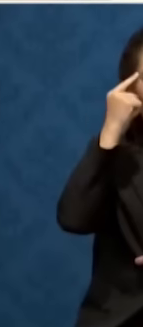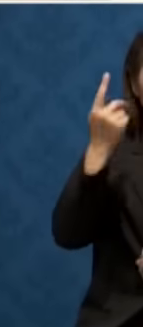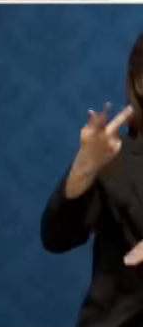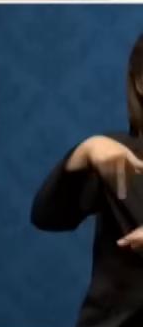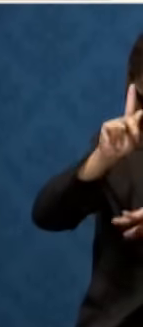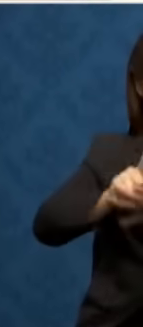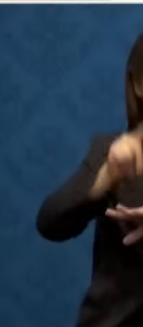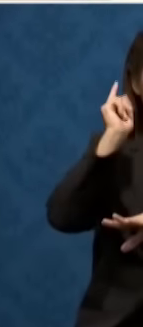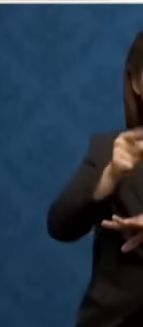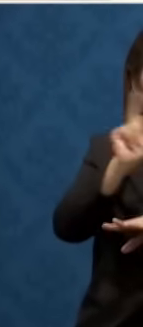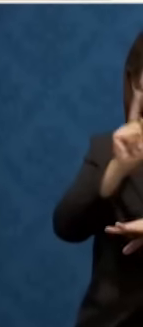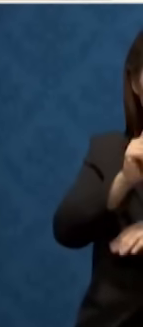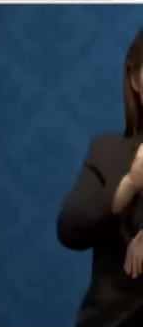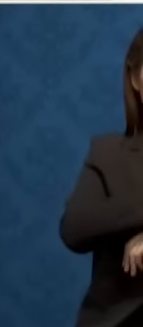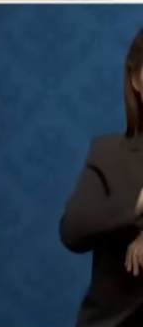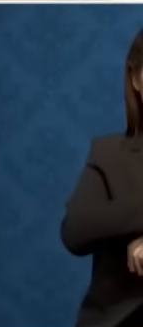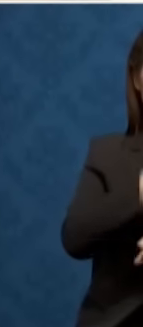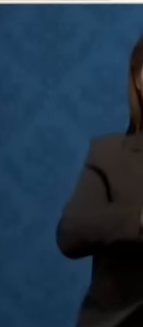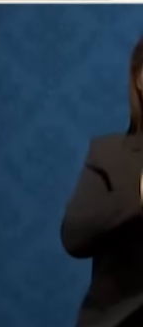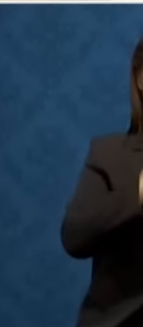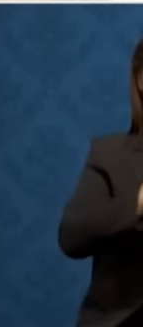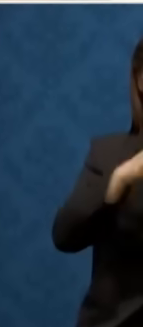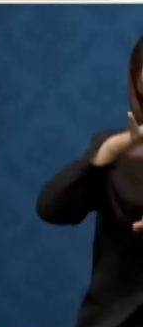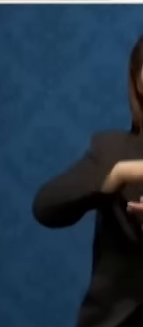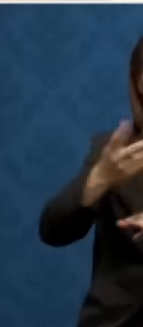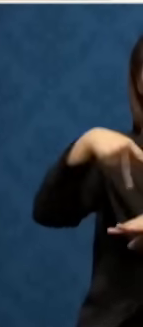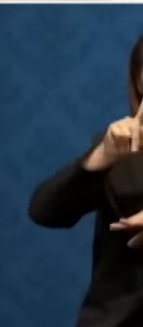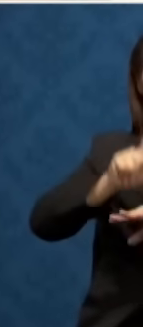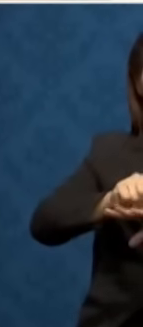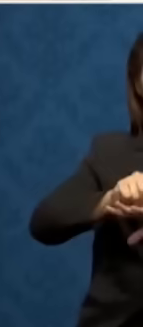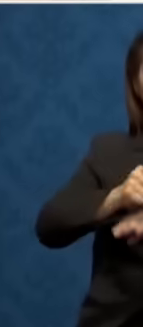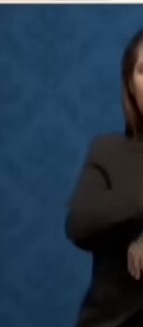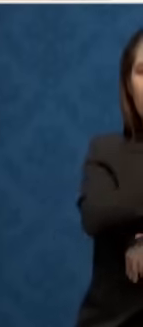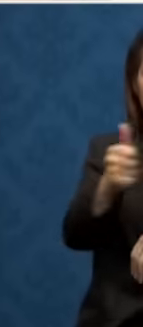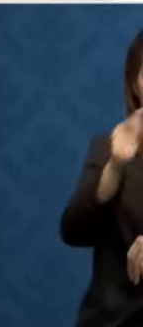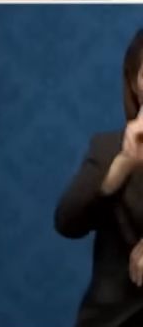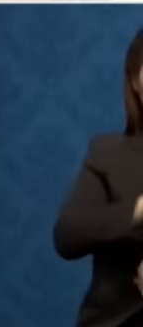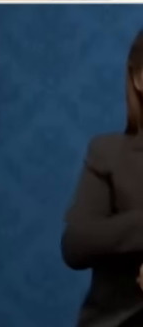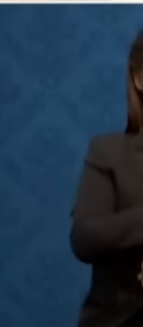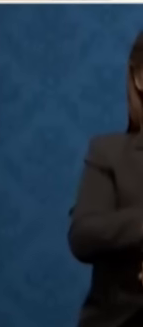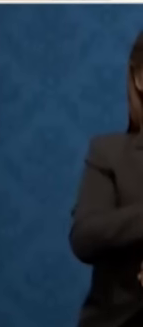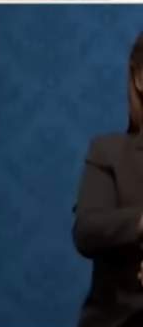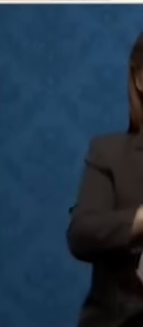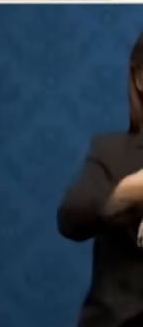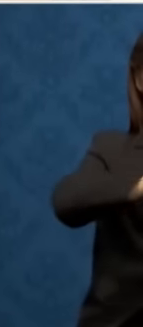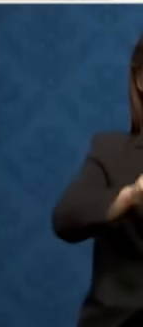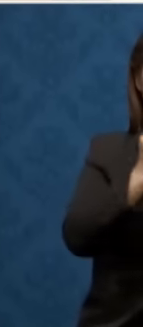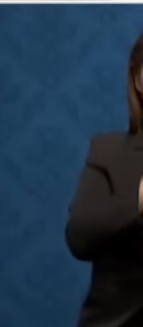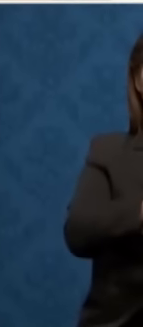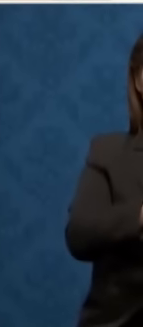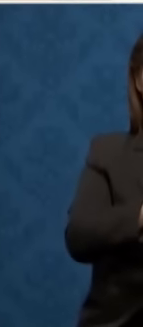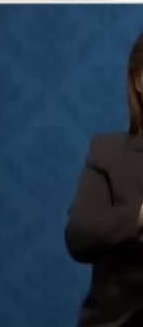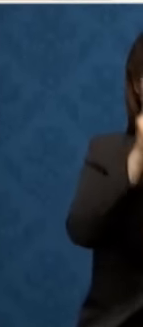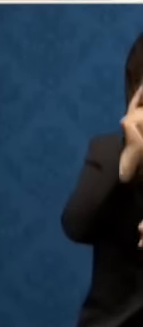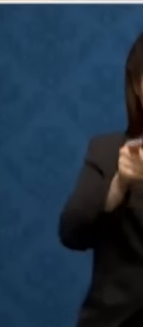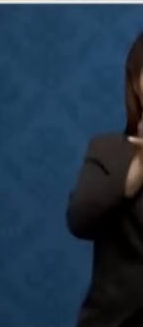จะต้องทำหน้าที่เป็นประธานของที่ประชุมและต้องวางตนเป็นกลางในการปฏิบัติหน้าที่และที่สำคัญจะต้อง